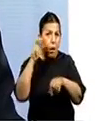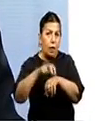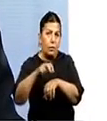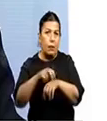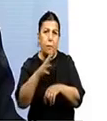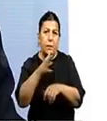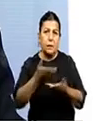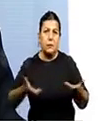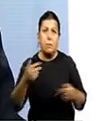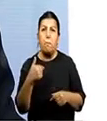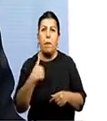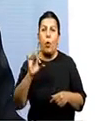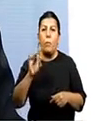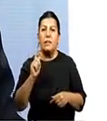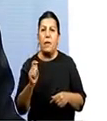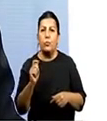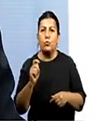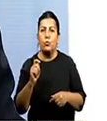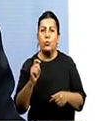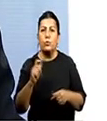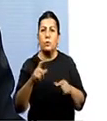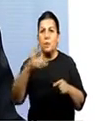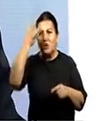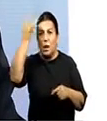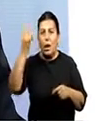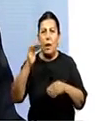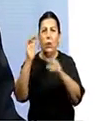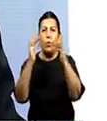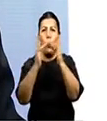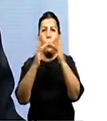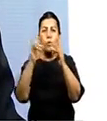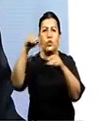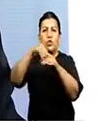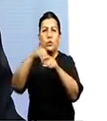Ben bugünkü 15 Temmuz Şehitler Köprüsü'ndeydim. Orada